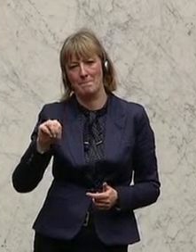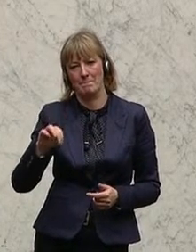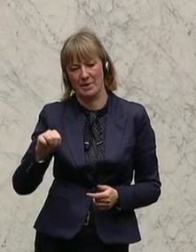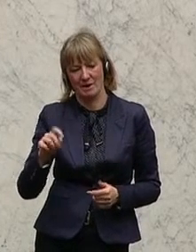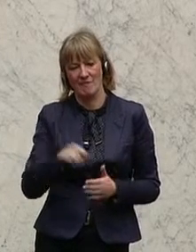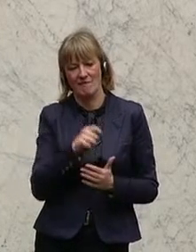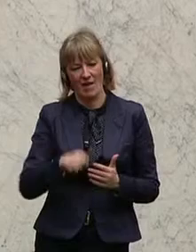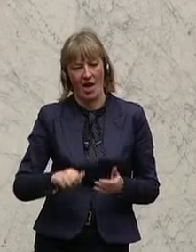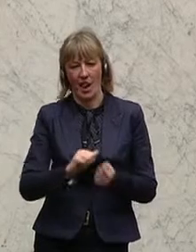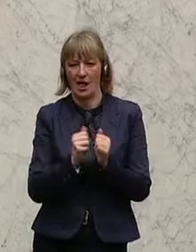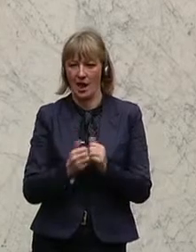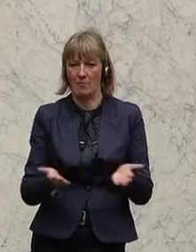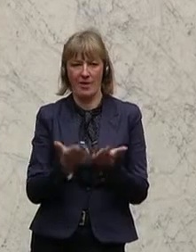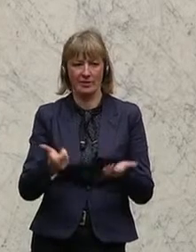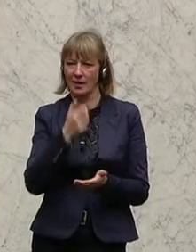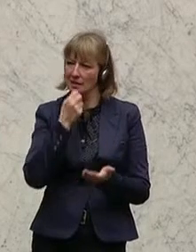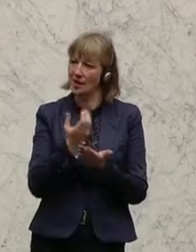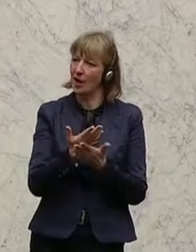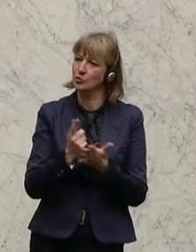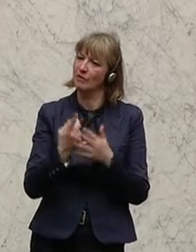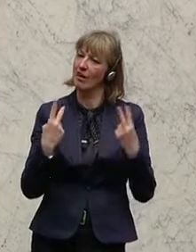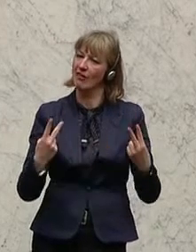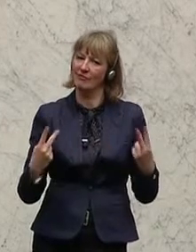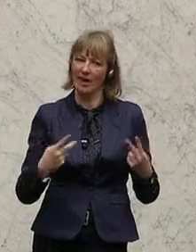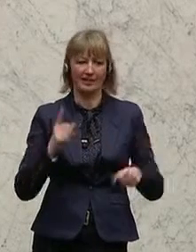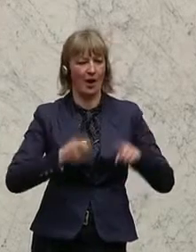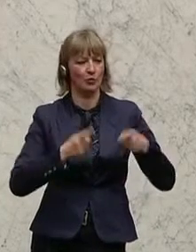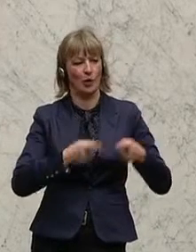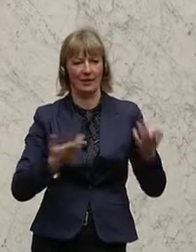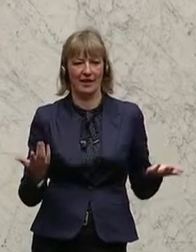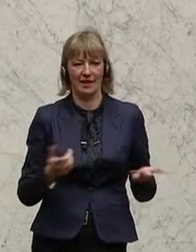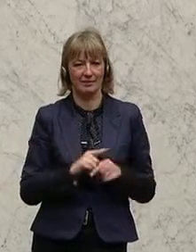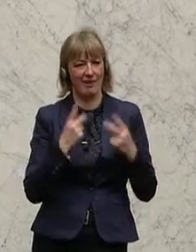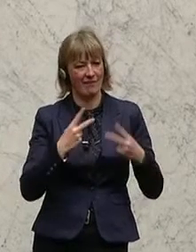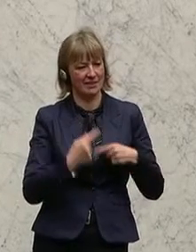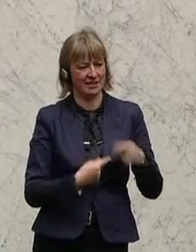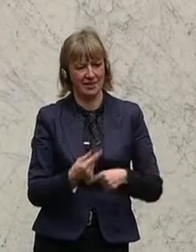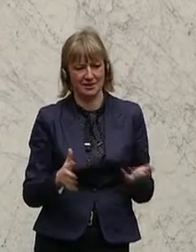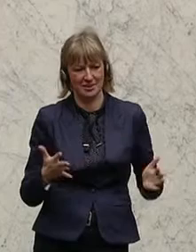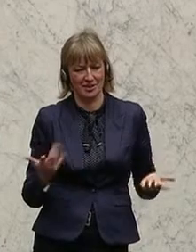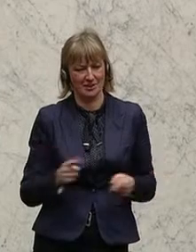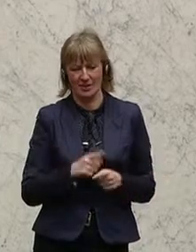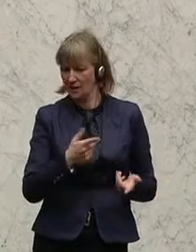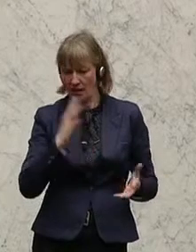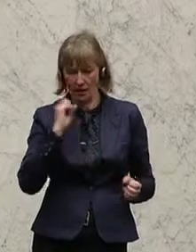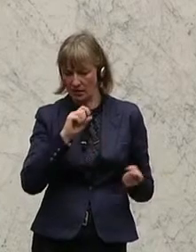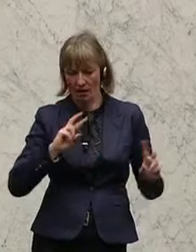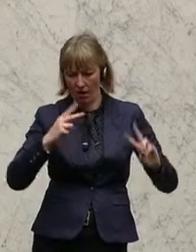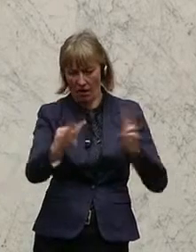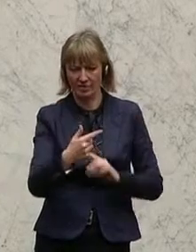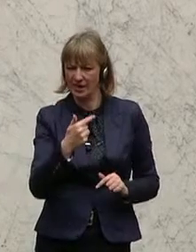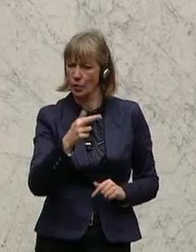Trump-Wahlkampagne ist nicht der Ausdruck einer Werteautorität oder einer Wertetradition, das ist was radikal